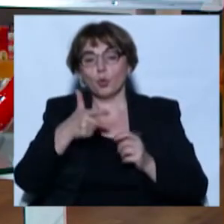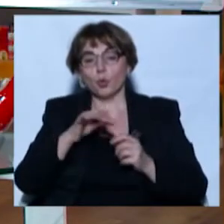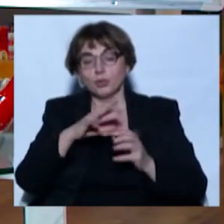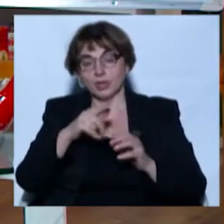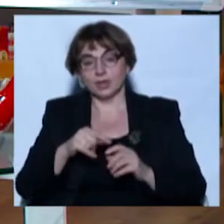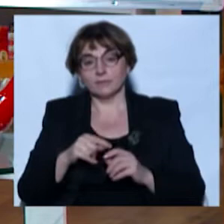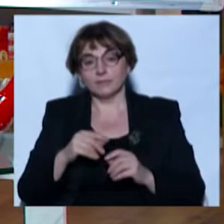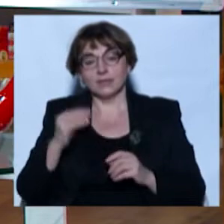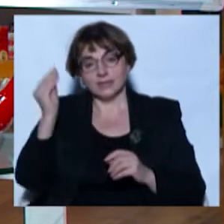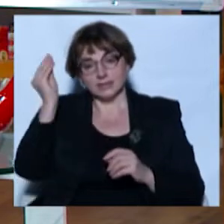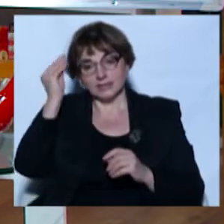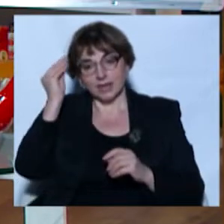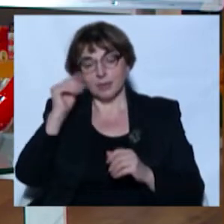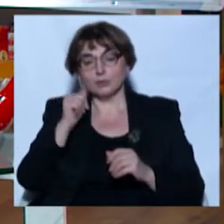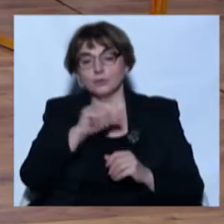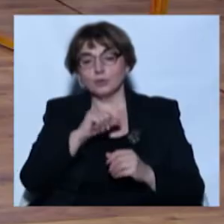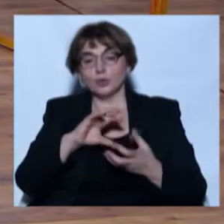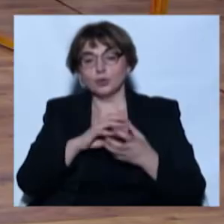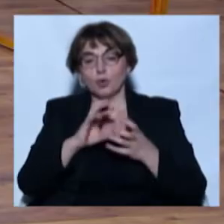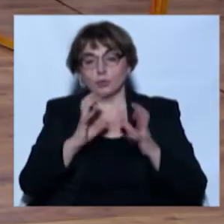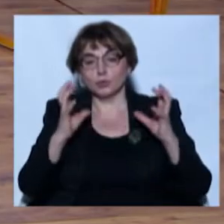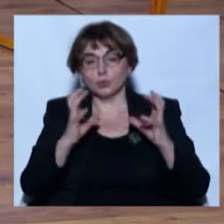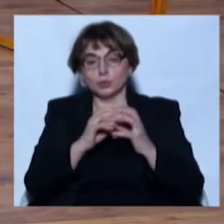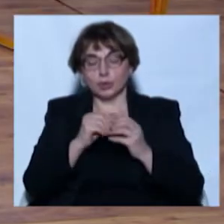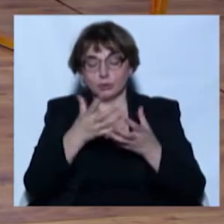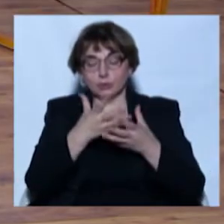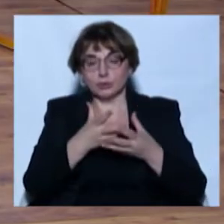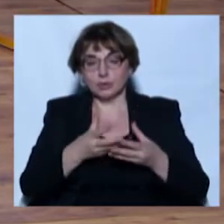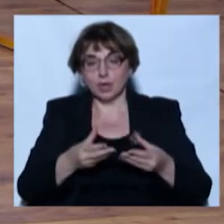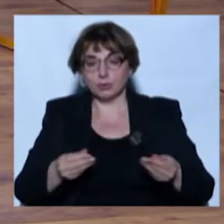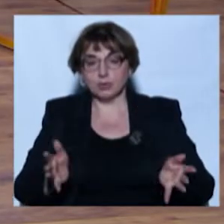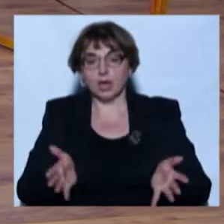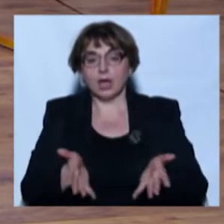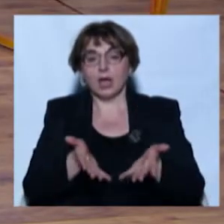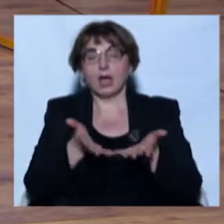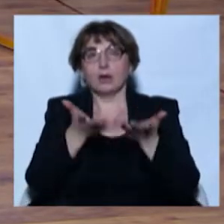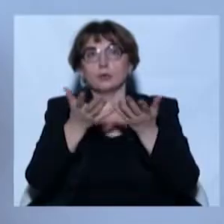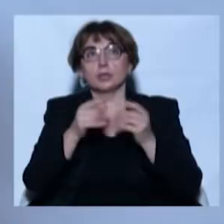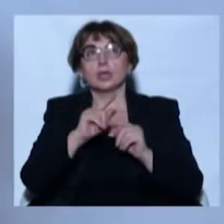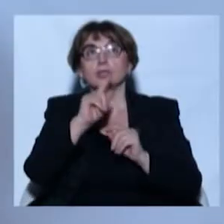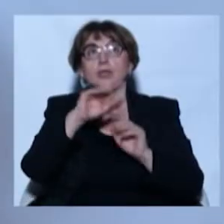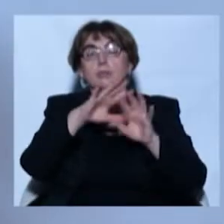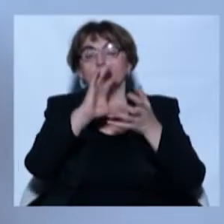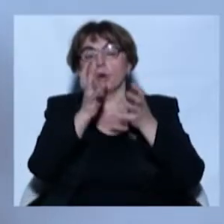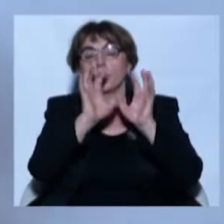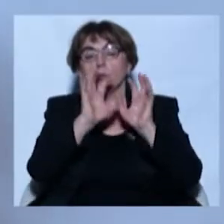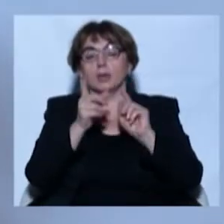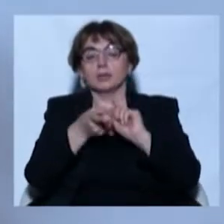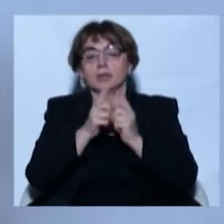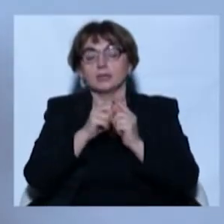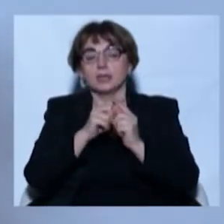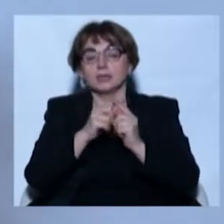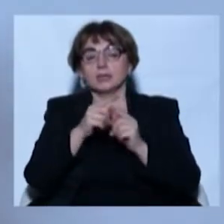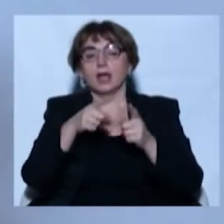ალბათ „თოვლის გუნდა“ როგორ დადნა, აორთქლდა, ღრუბლად იქცა და შემდეგ წვიმის სახით დაბრუნდა დედამიწაზე,